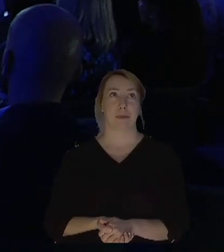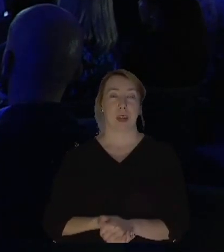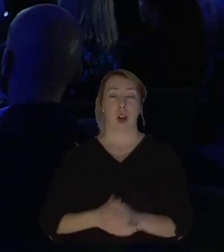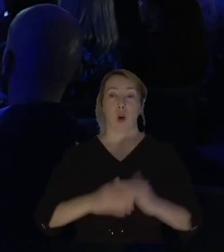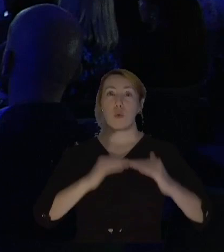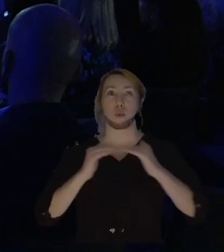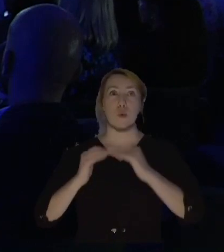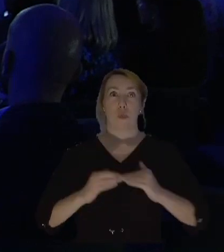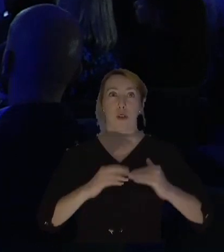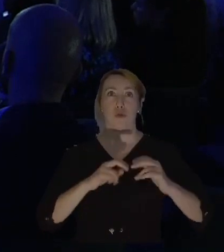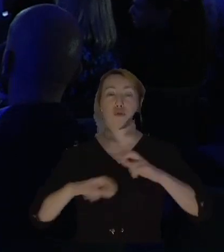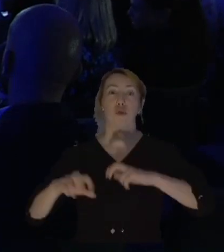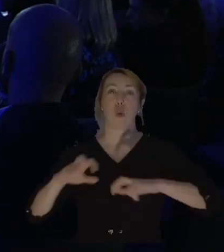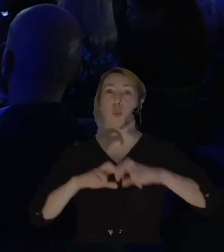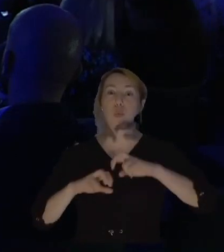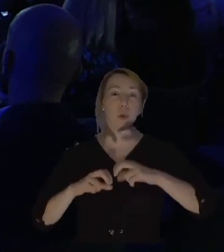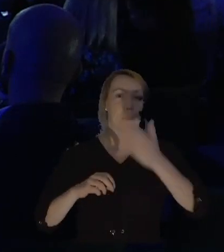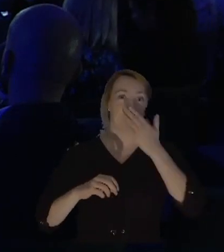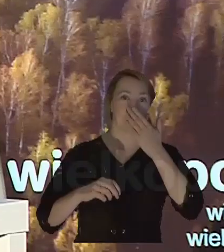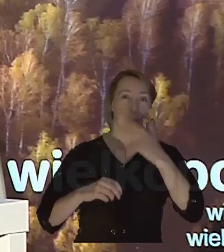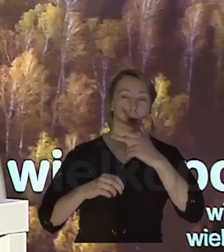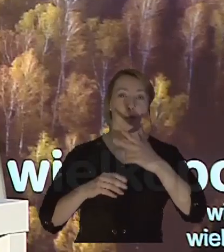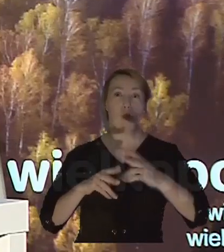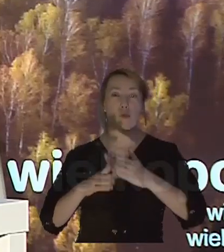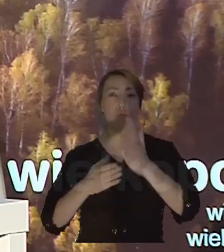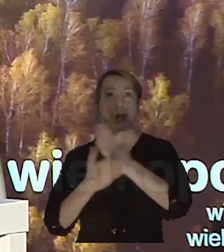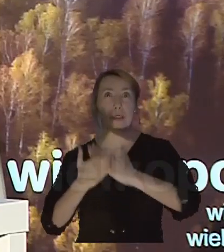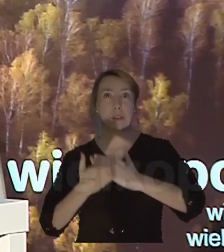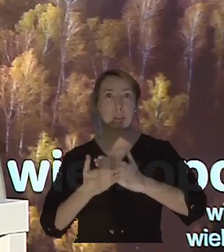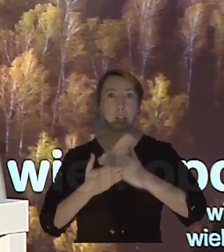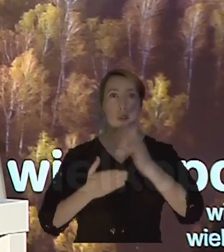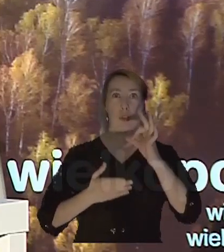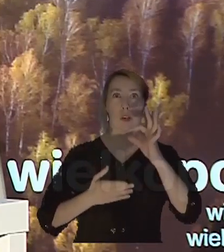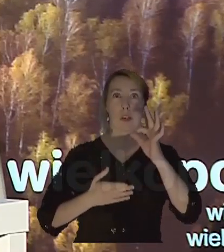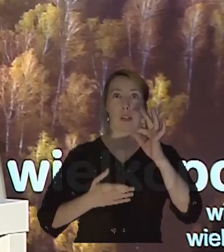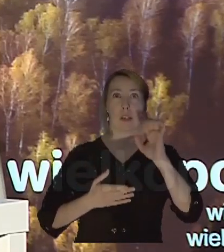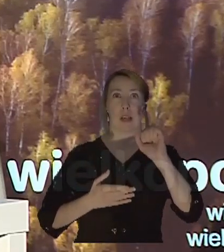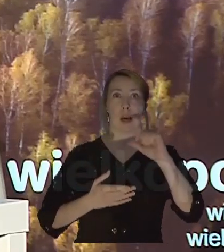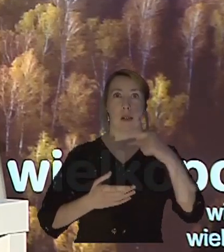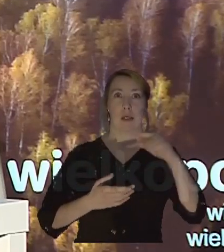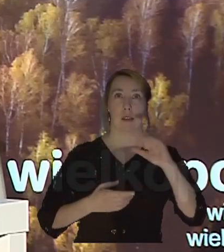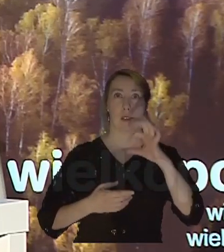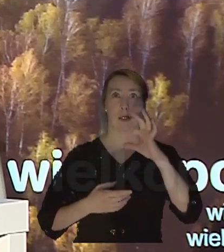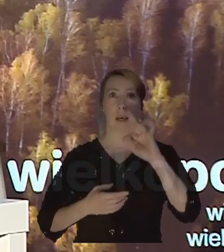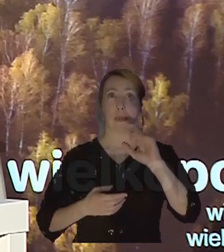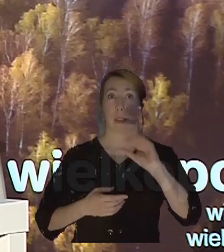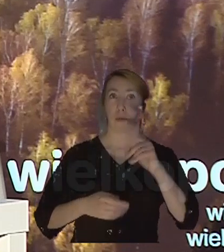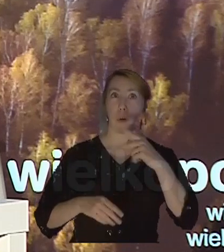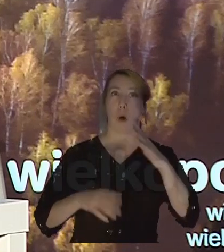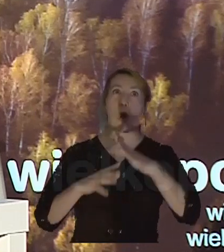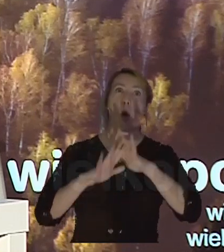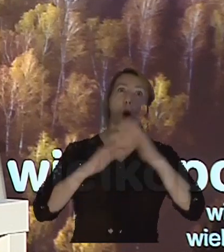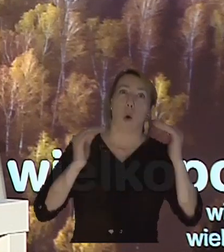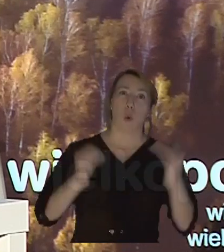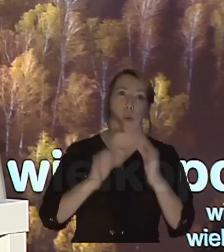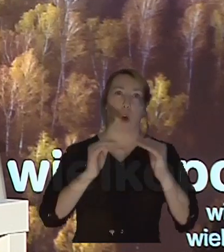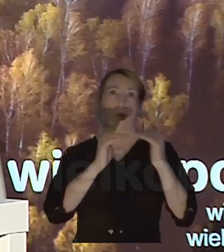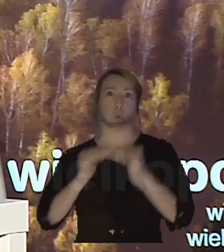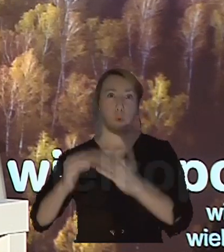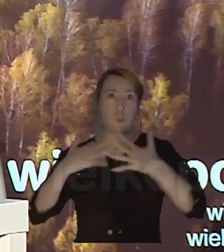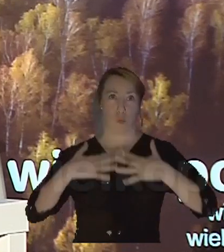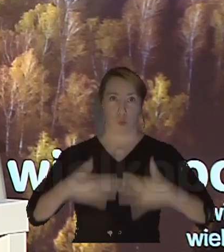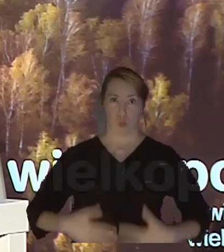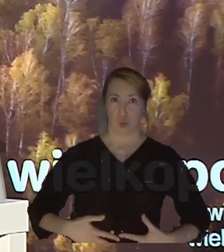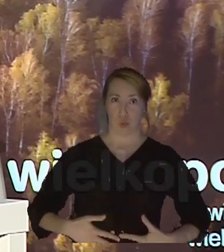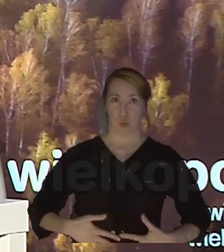Równowaga czynnościowa to inaczej faza steady state i określa względną równowagę funkcjonalną organizmu,